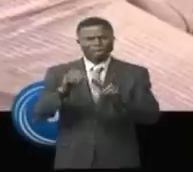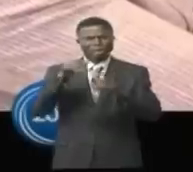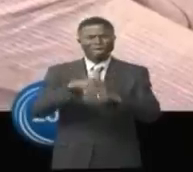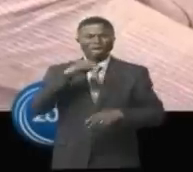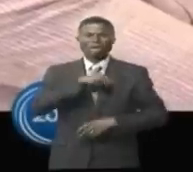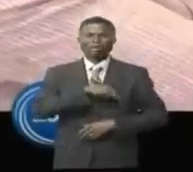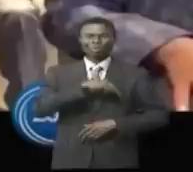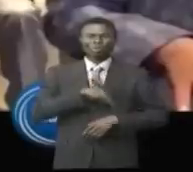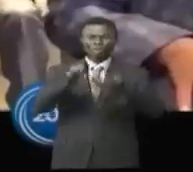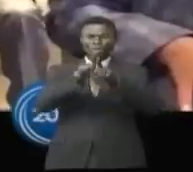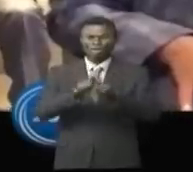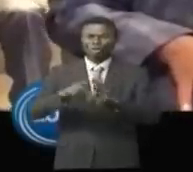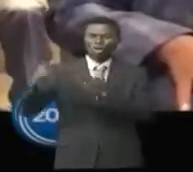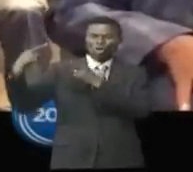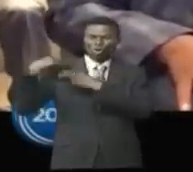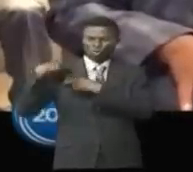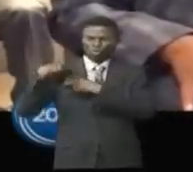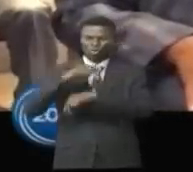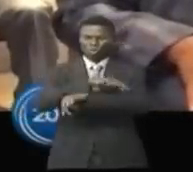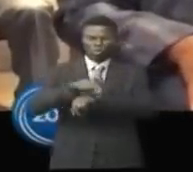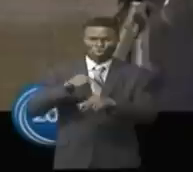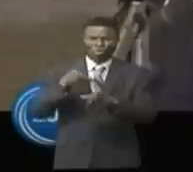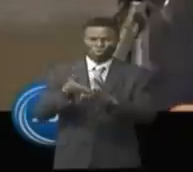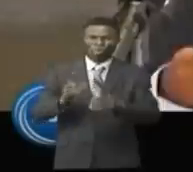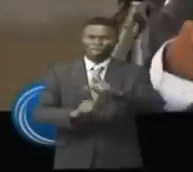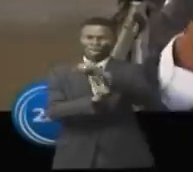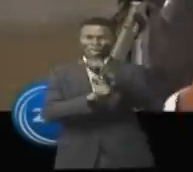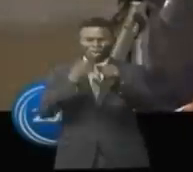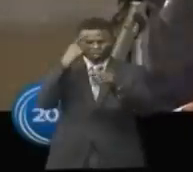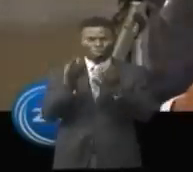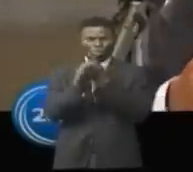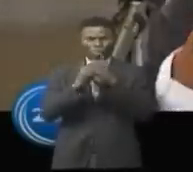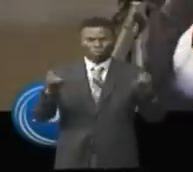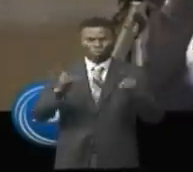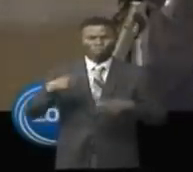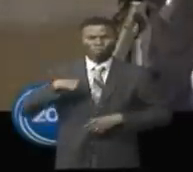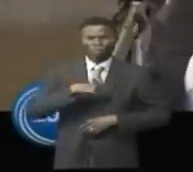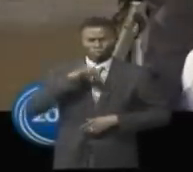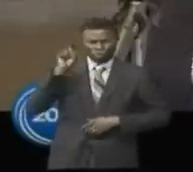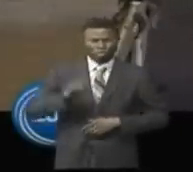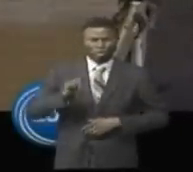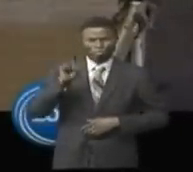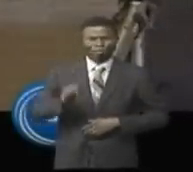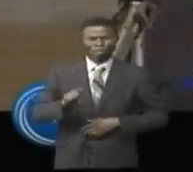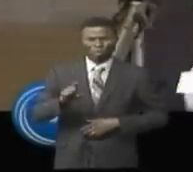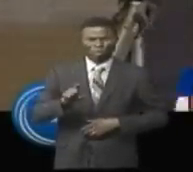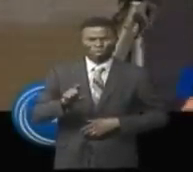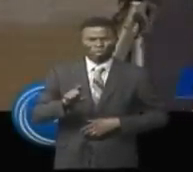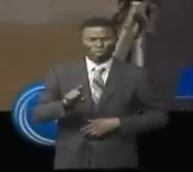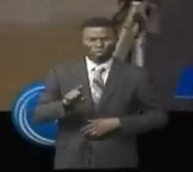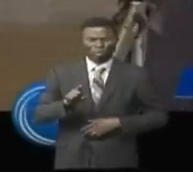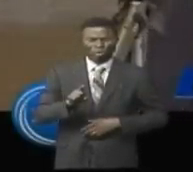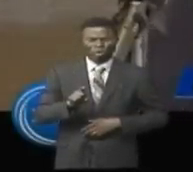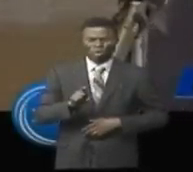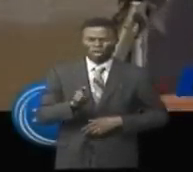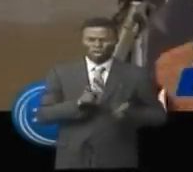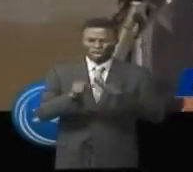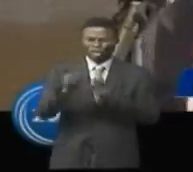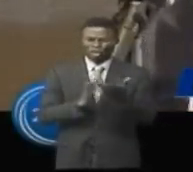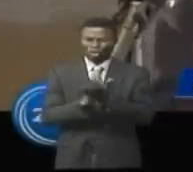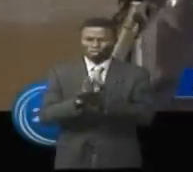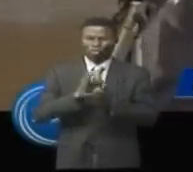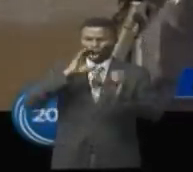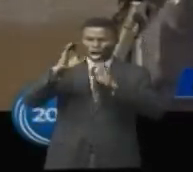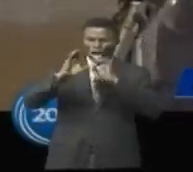mission et aux attributions de cette institution d'appui à la démocratie. Nous devons calibrer notre communication, mais